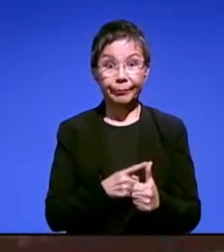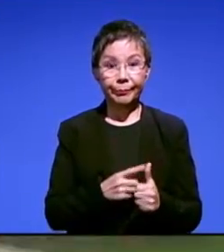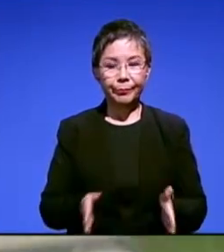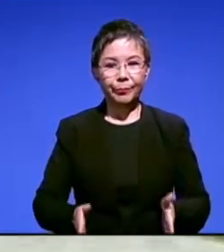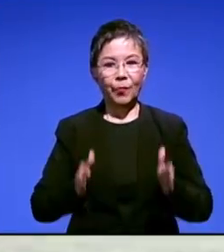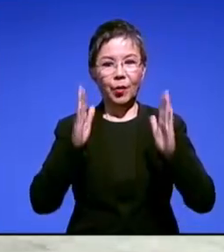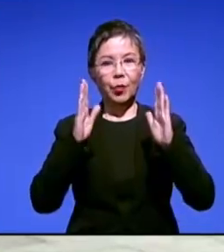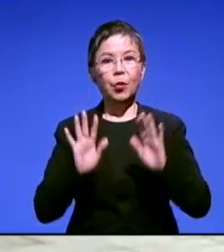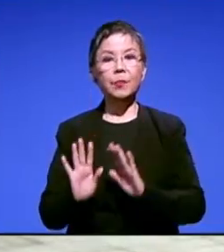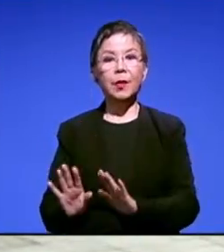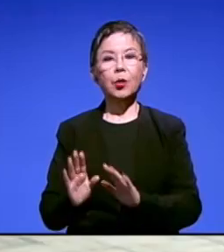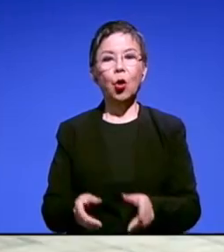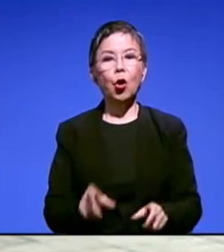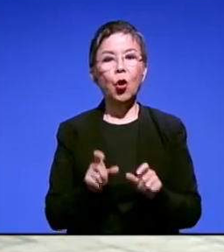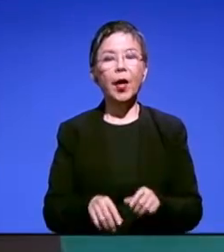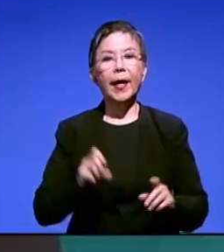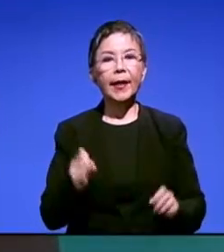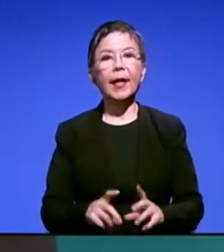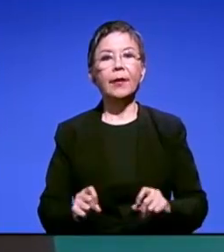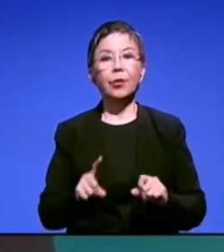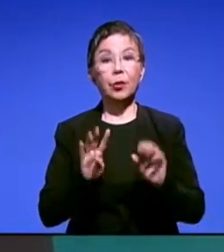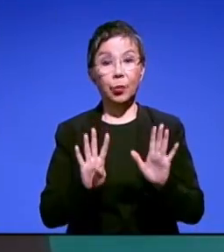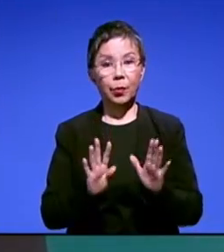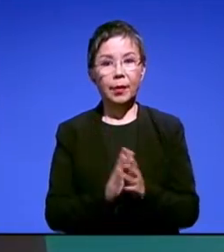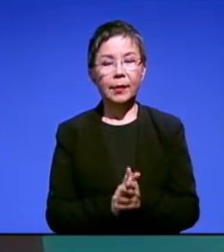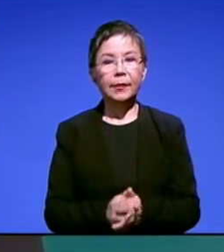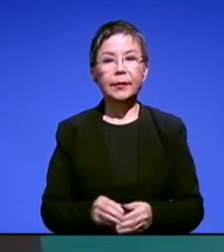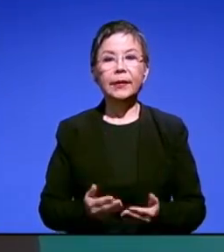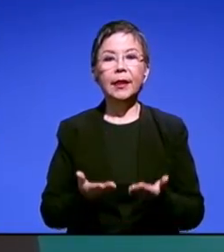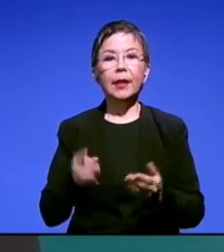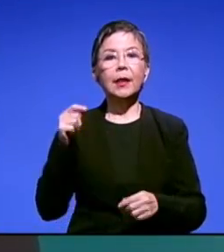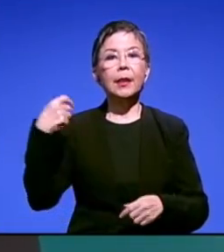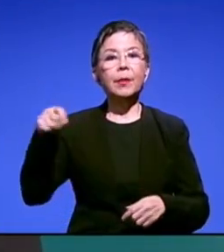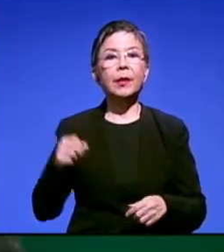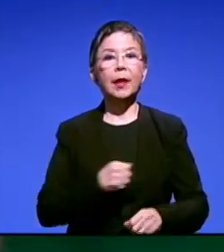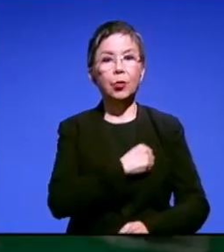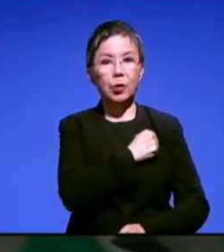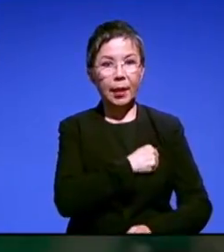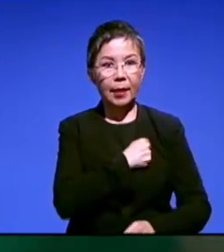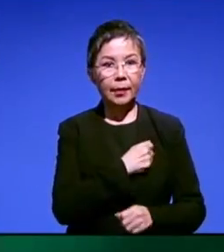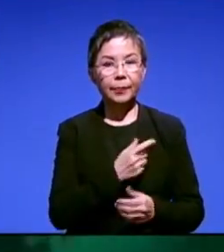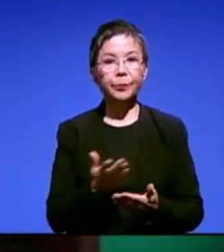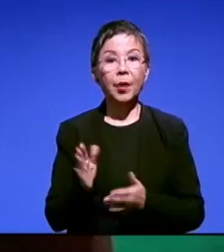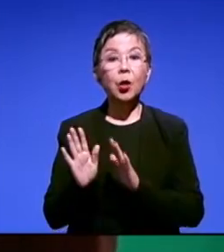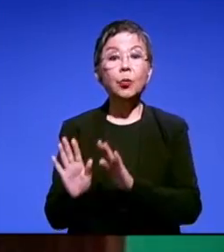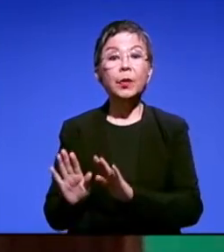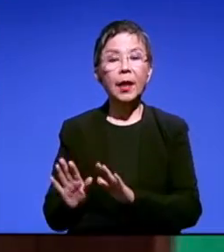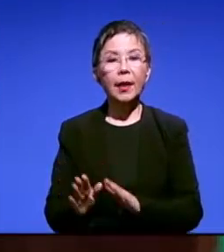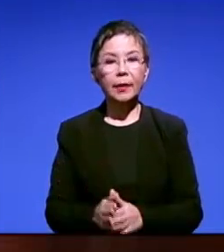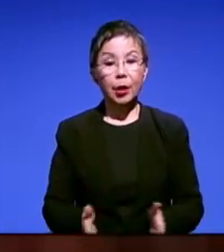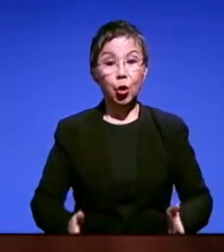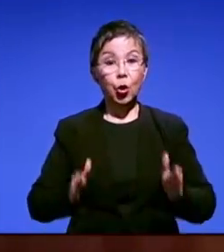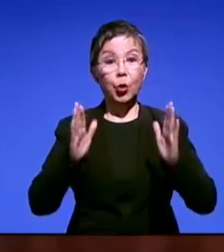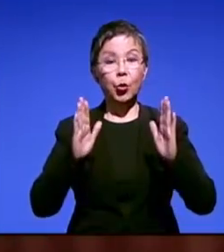Bangunan tempat tinggal sementara bagi warga terdampak pandemi COVID-19 disediakan Kementerian Sosial. Hunian sementara ini bisa